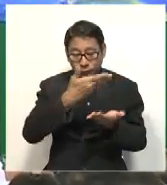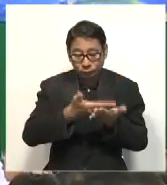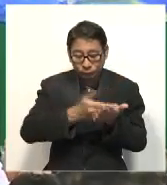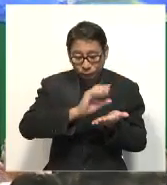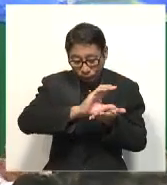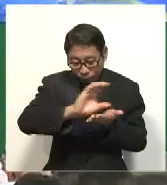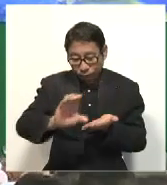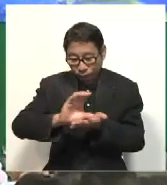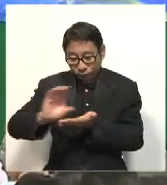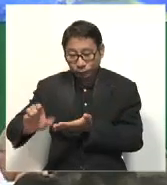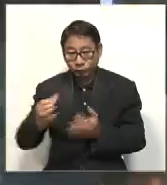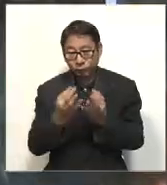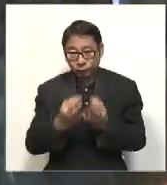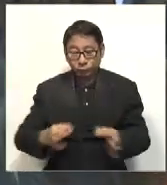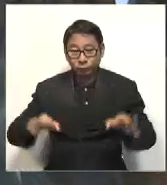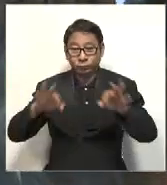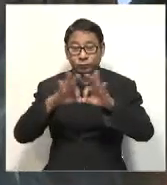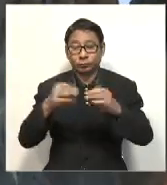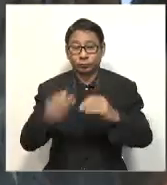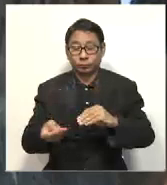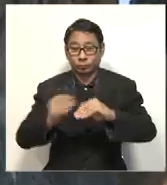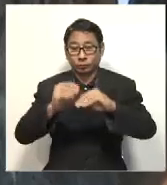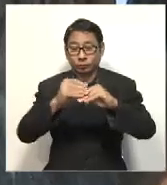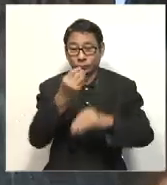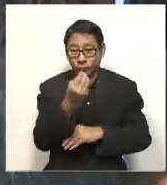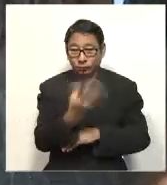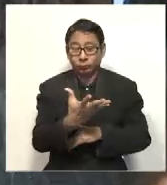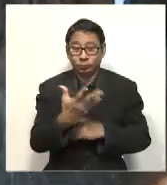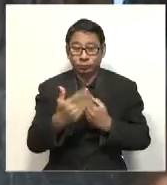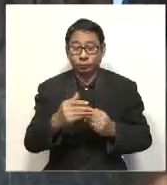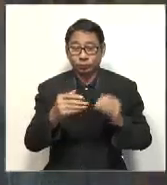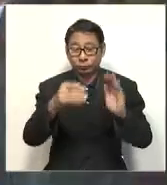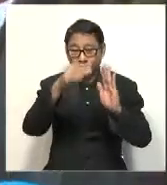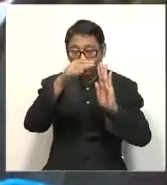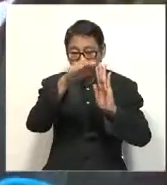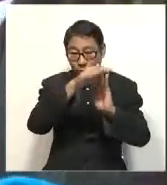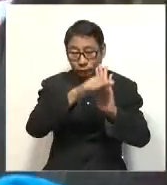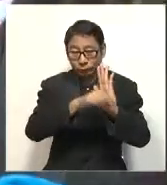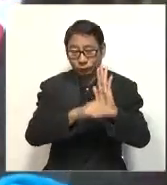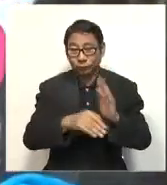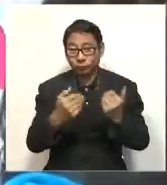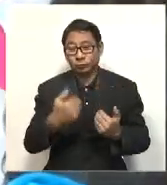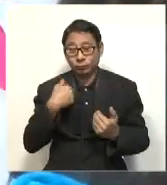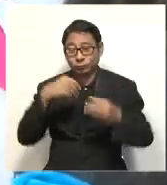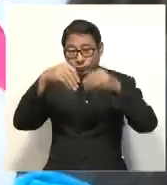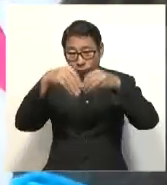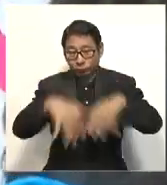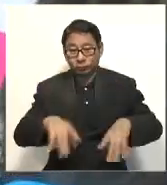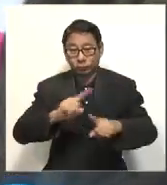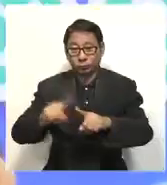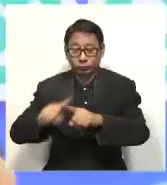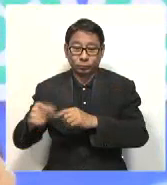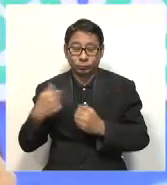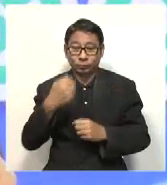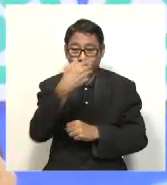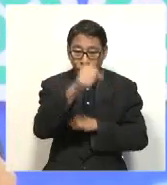ประมาณนั้นสำคัญที่สุดแล้วรัฐบาลนี้ก็ให้เพิ่มมากขึ้นโดยจัดลำดับความสำคัญของแผนโครงการเนื่องจากหลายโครงการวางแผนม